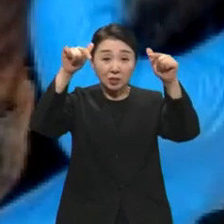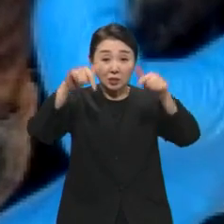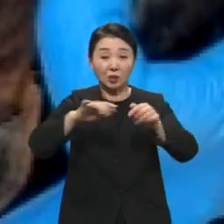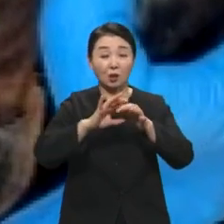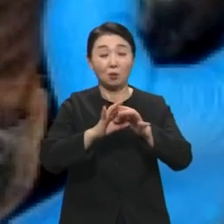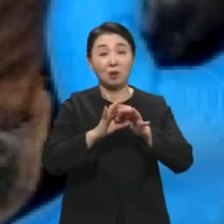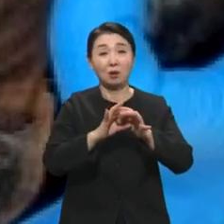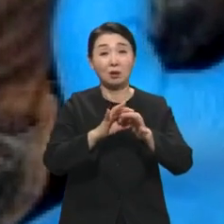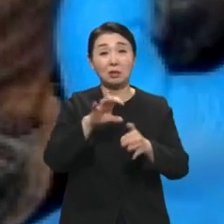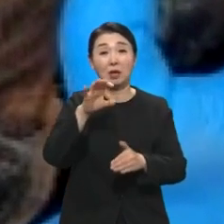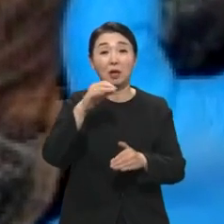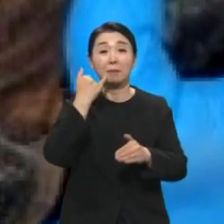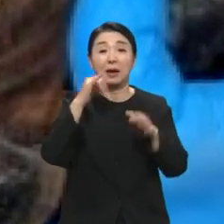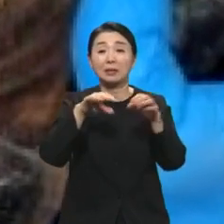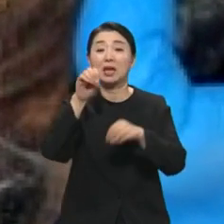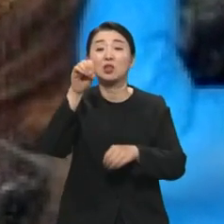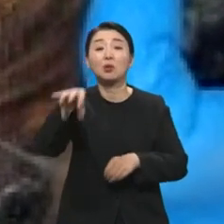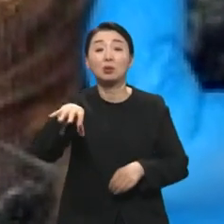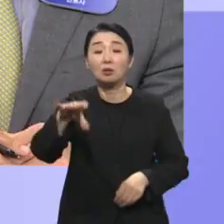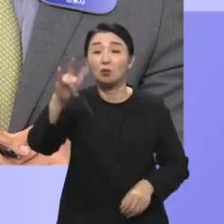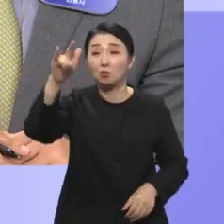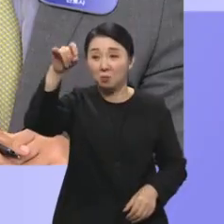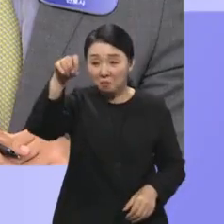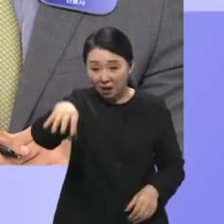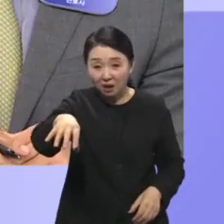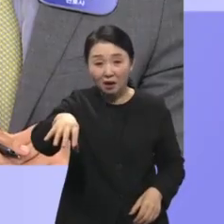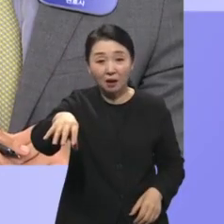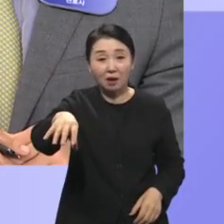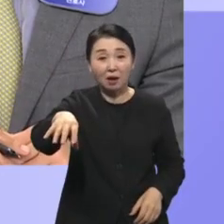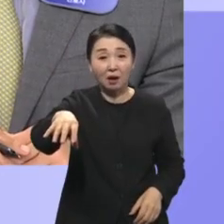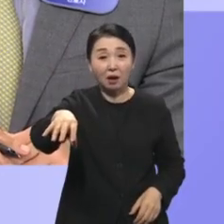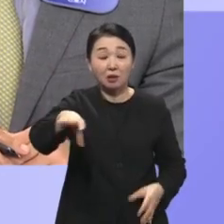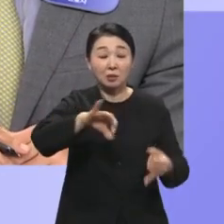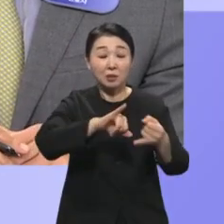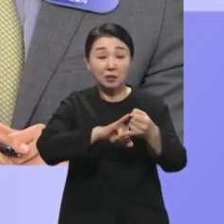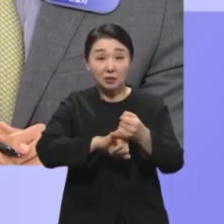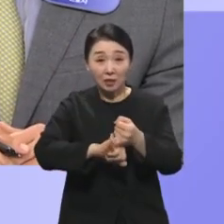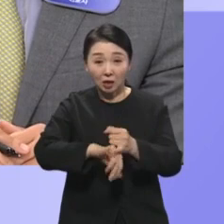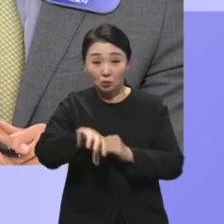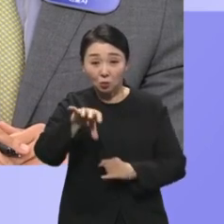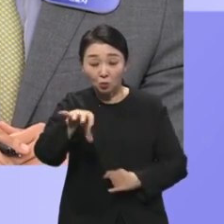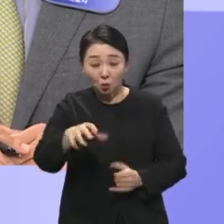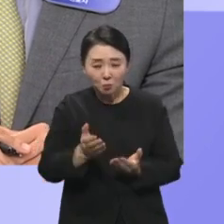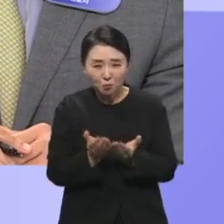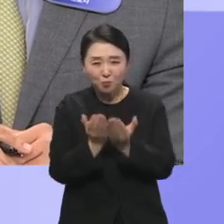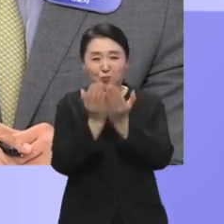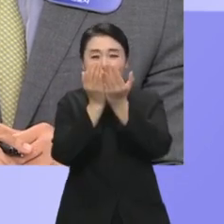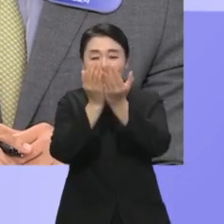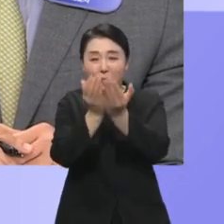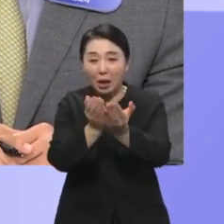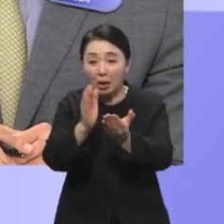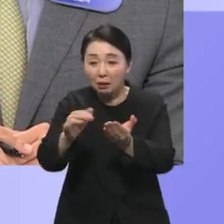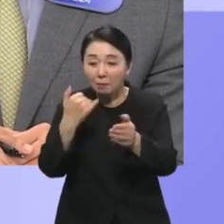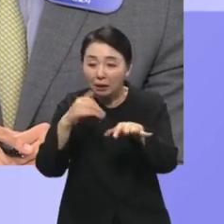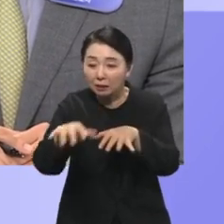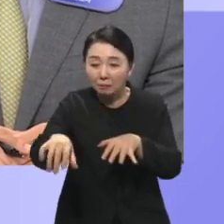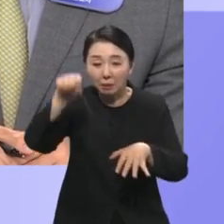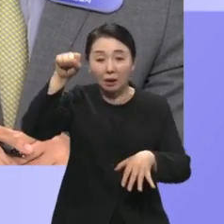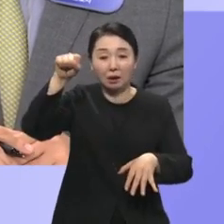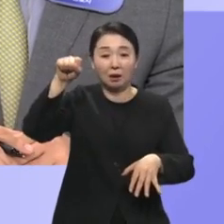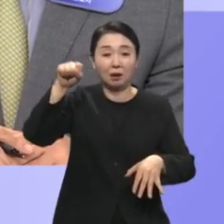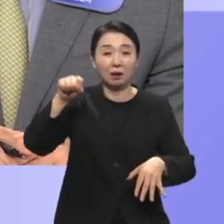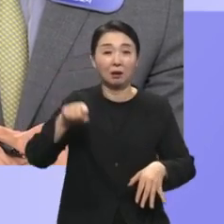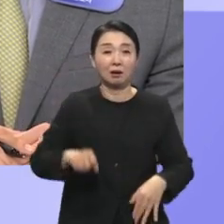일정한 장소에 바다에다 떨어뜨립니다 드론을 이용해서 그럼 약속한 장소에서 그 보트를 타고 가서 이렇게 그 가져오기도 하고요